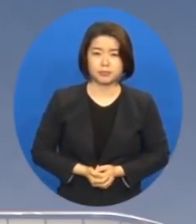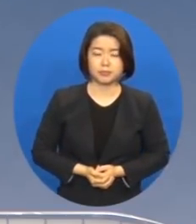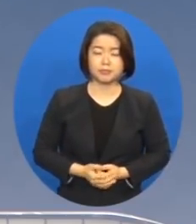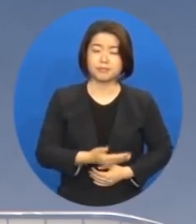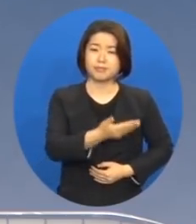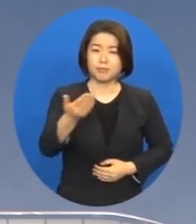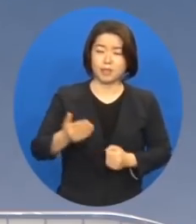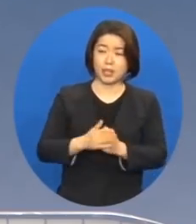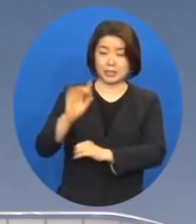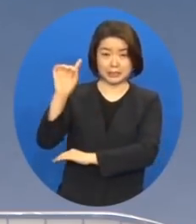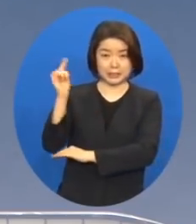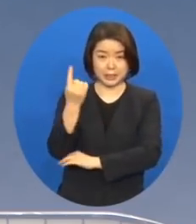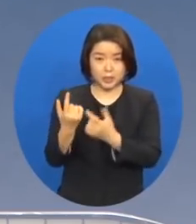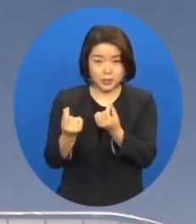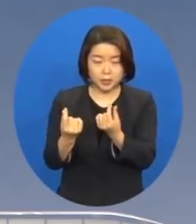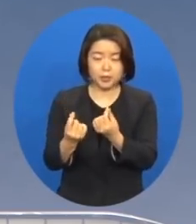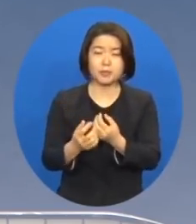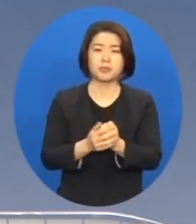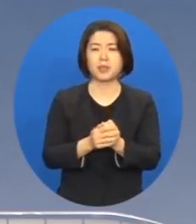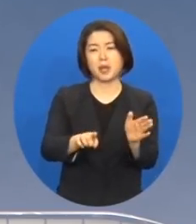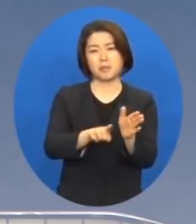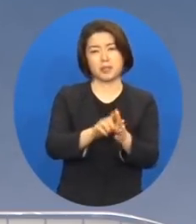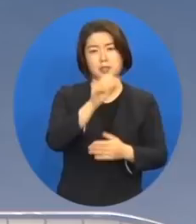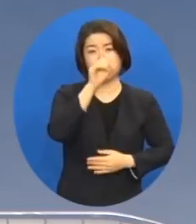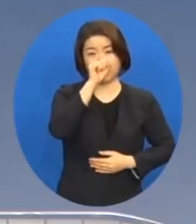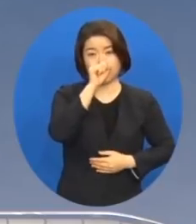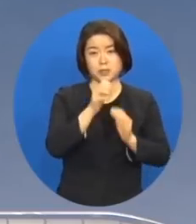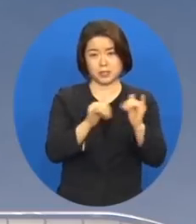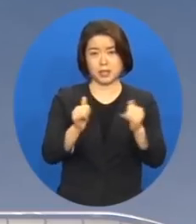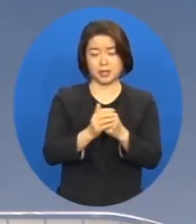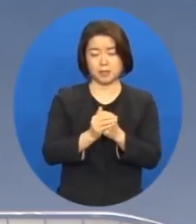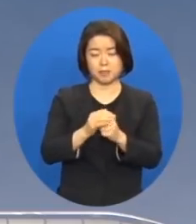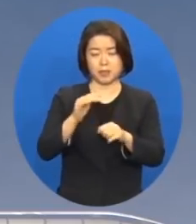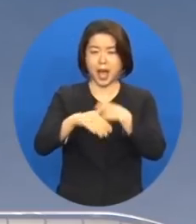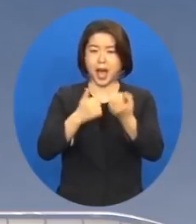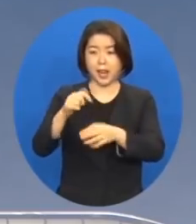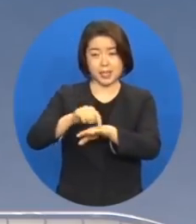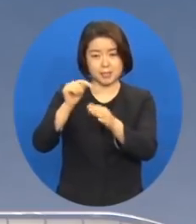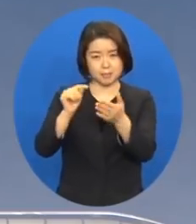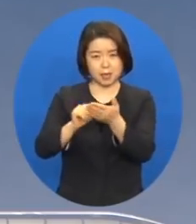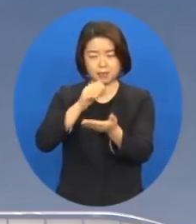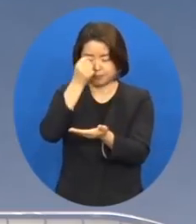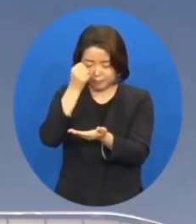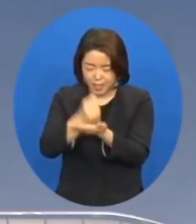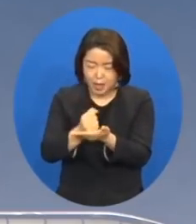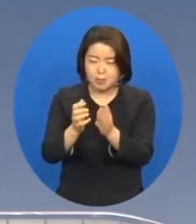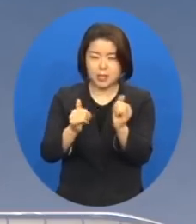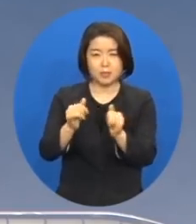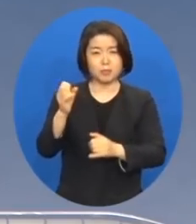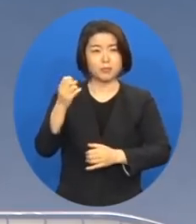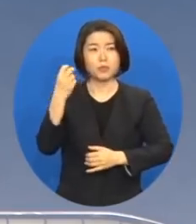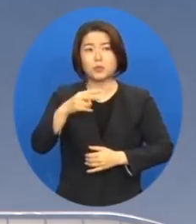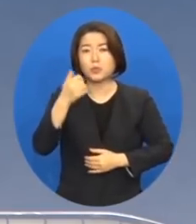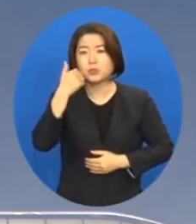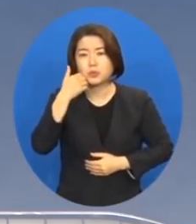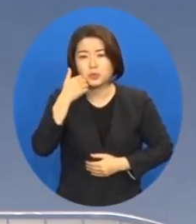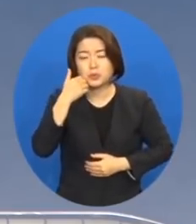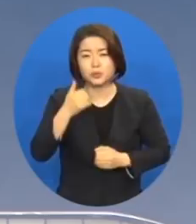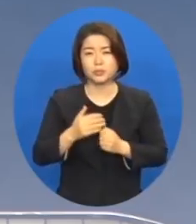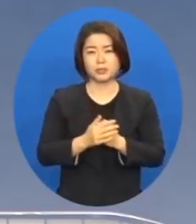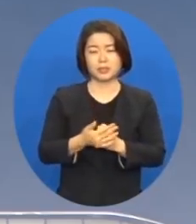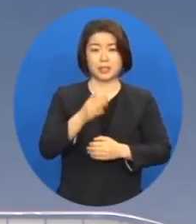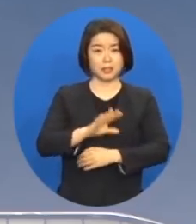여러분, 다윗처럼 그렇게 믿음이 좋은 사람, 하나님의 마음에 합한 사람이 또 있을까요? 그런데 그 다윗이